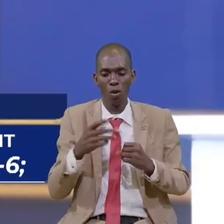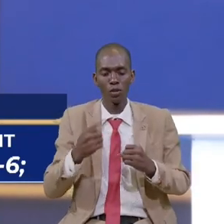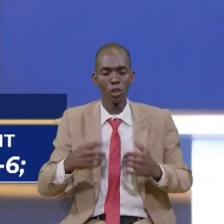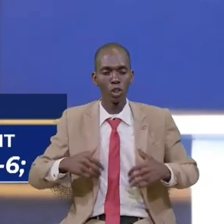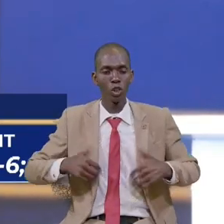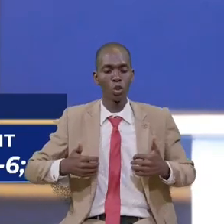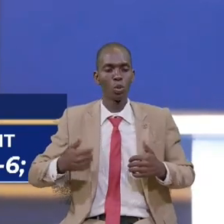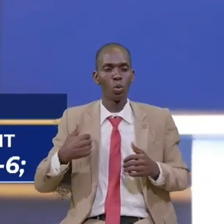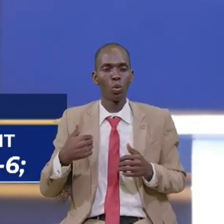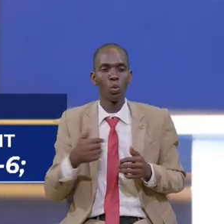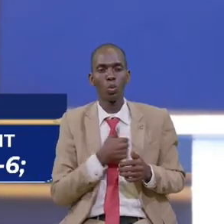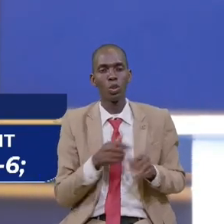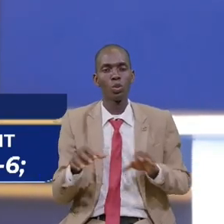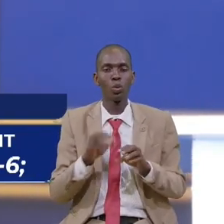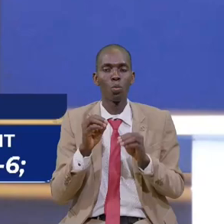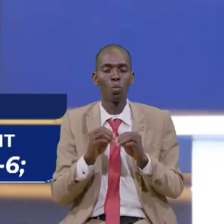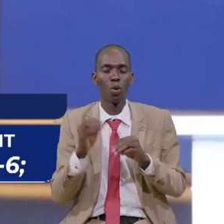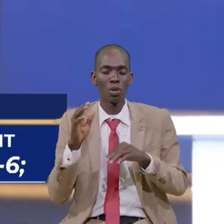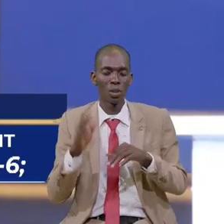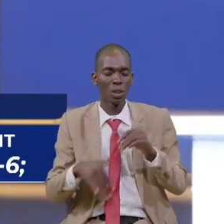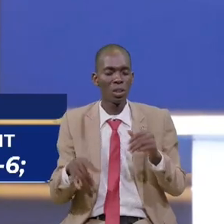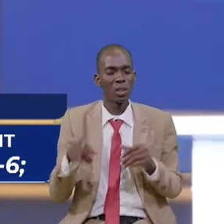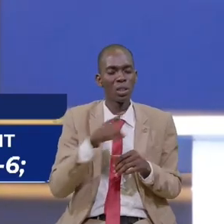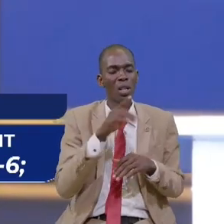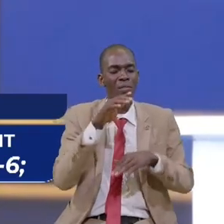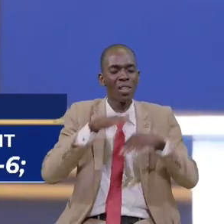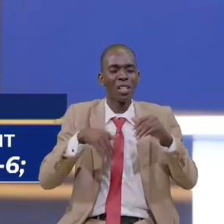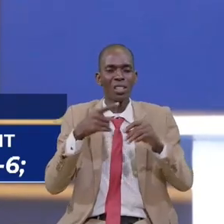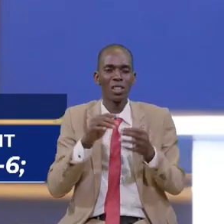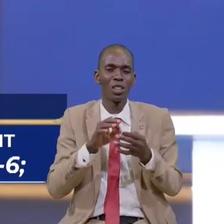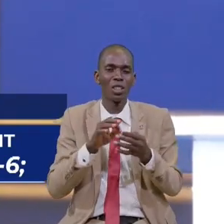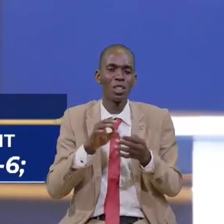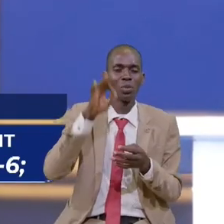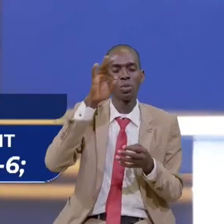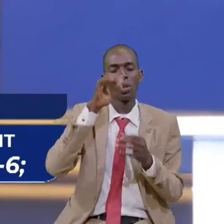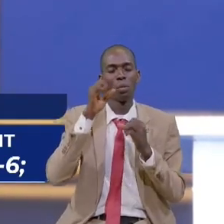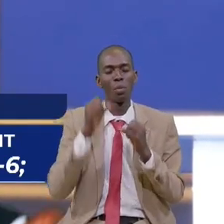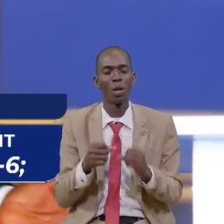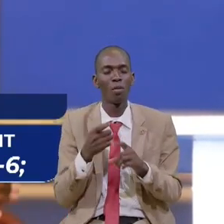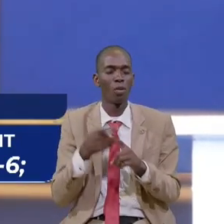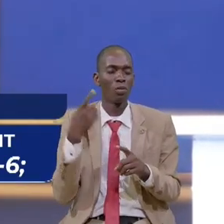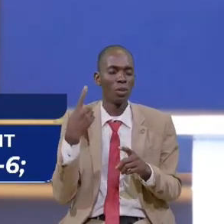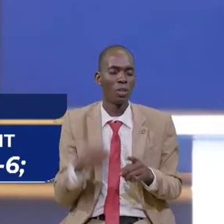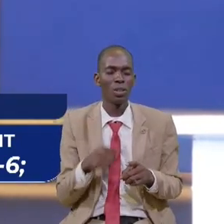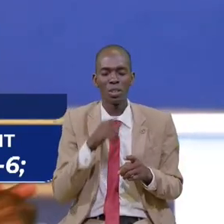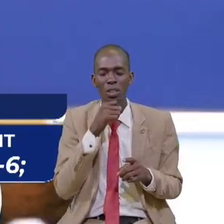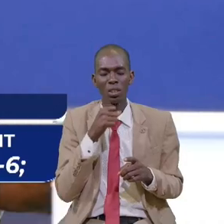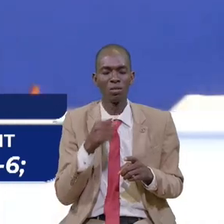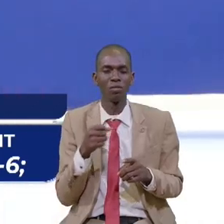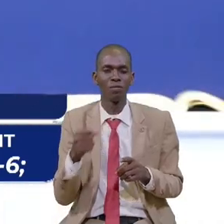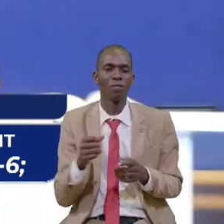des jeunes fera pour eux plus que la force spirituelle venant de l'ancien des jours.